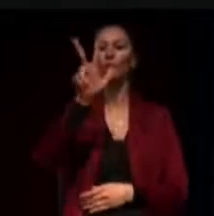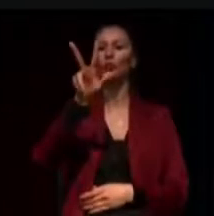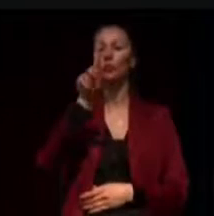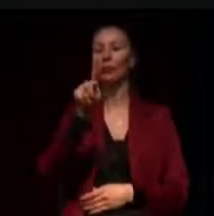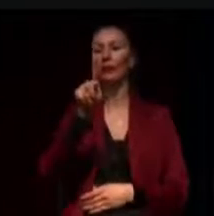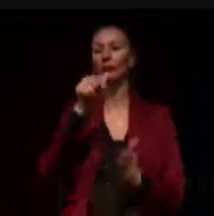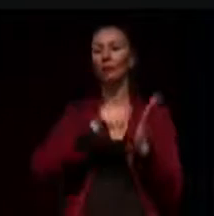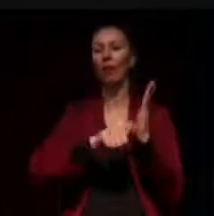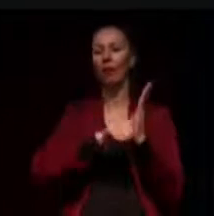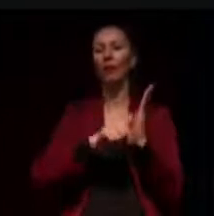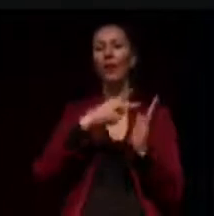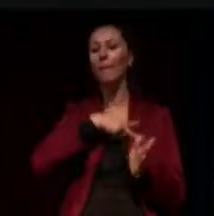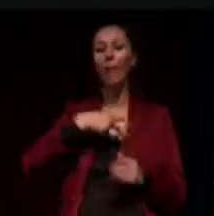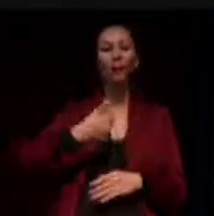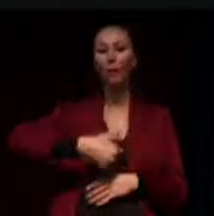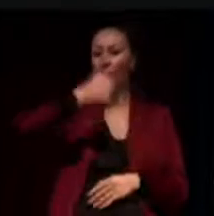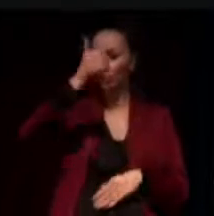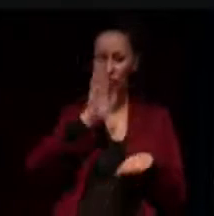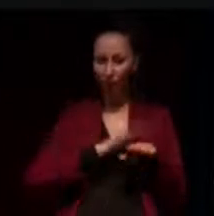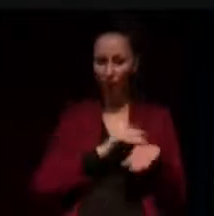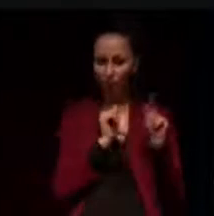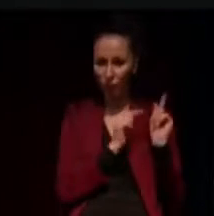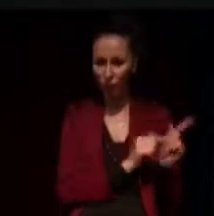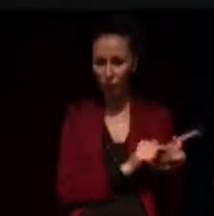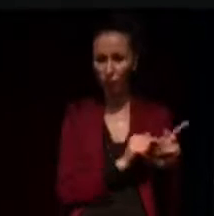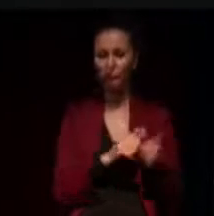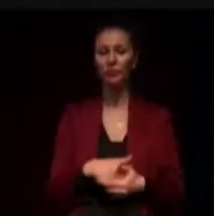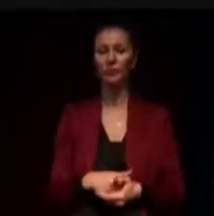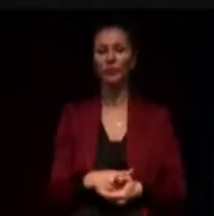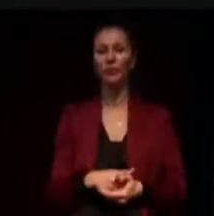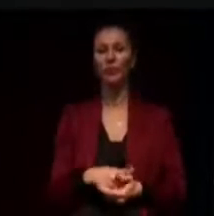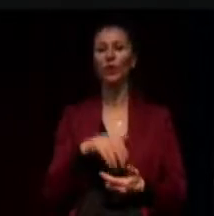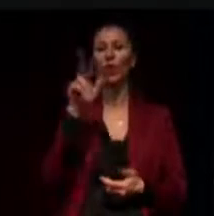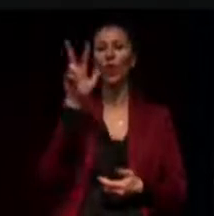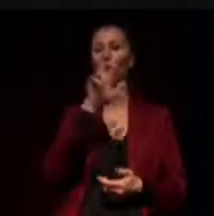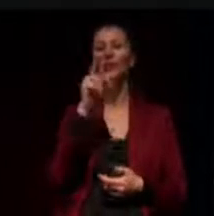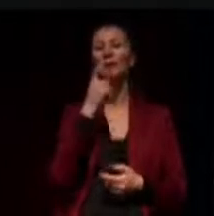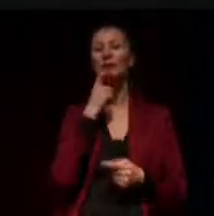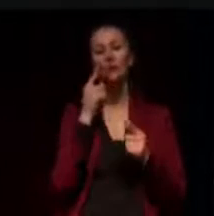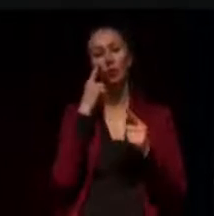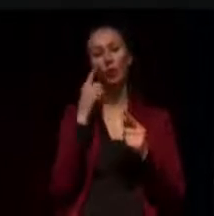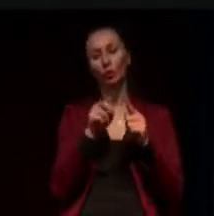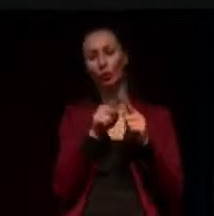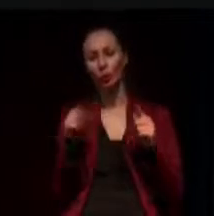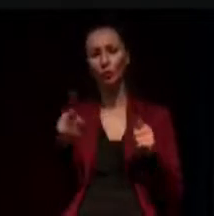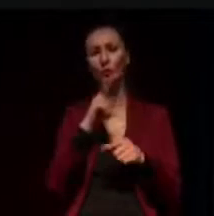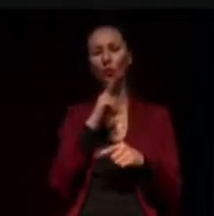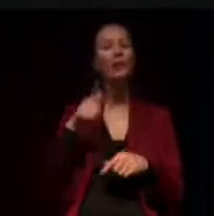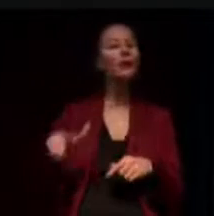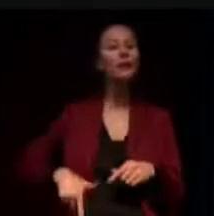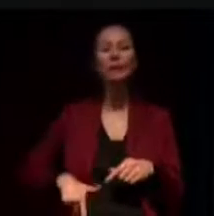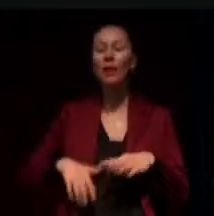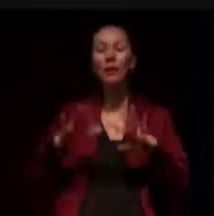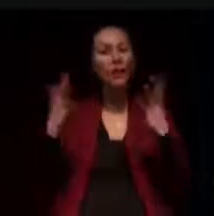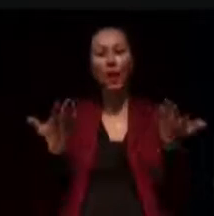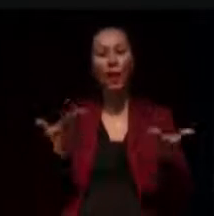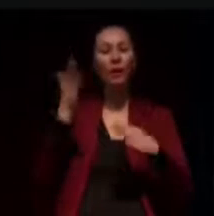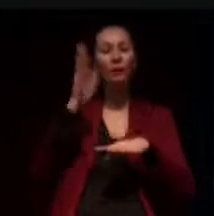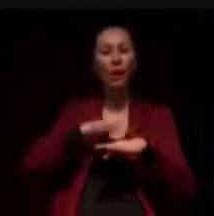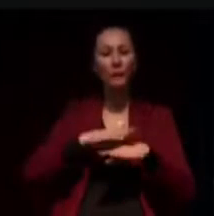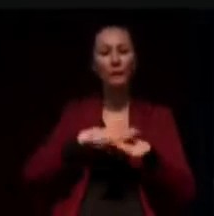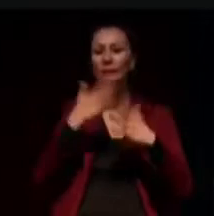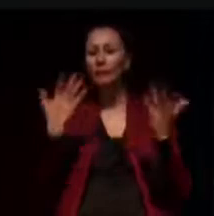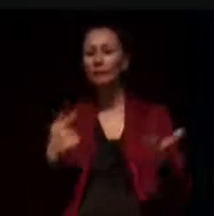1931'li yıllarda belediye başkanlığı yapmış. 30'lu yılların sonuna kadar. Ve İzmir'de neler yaptığını,